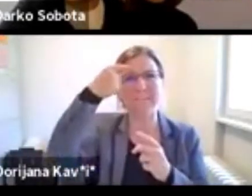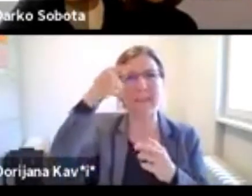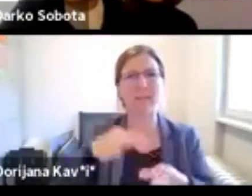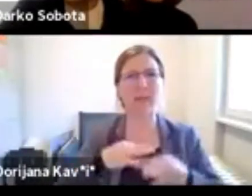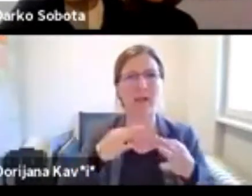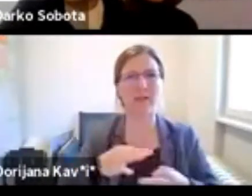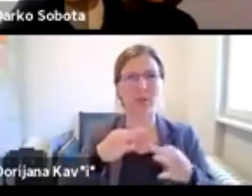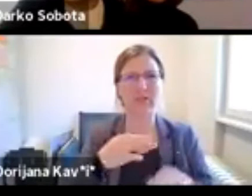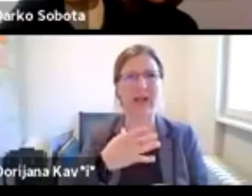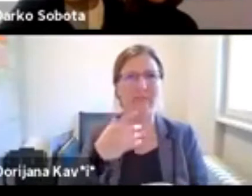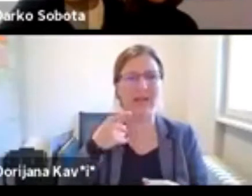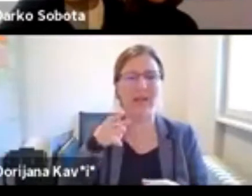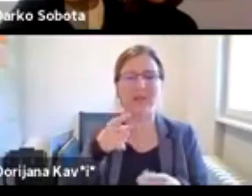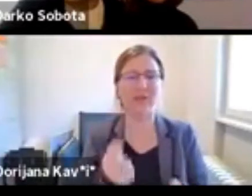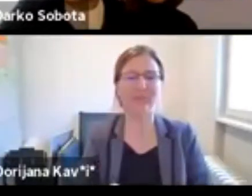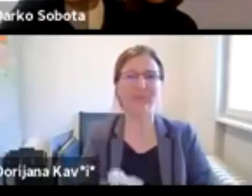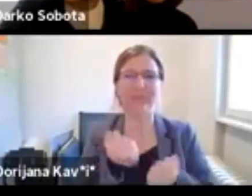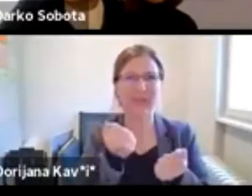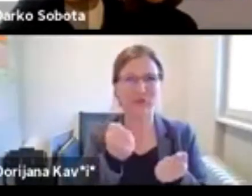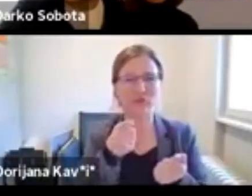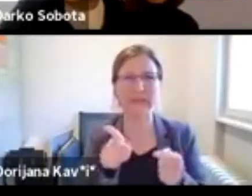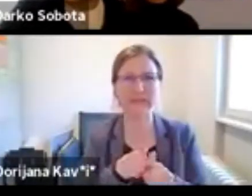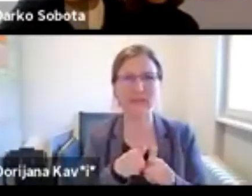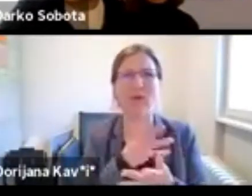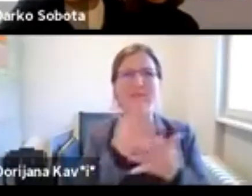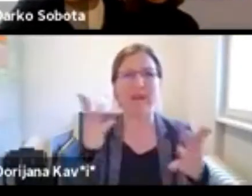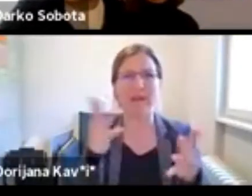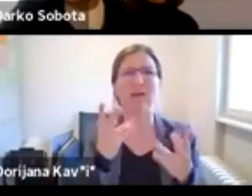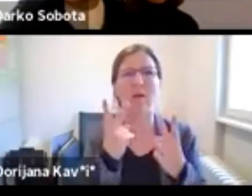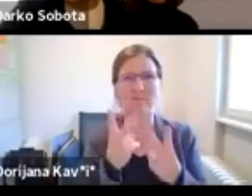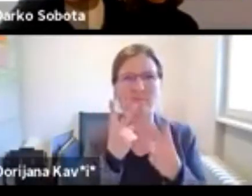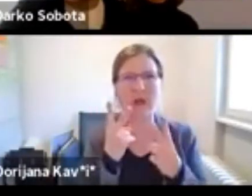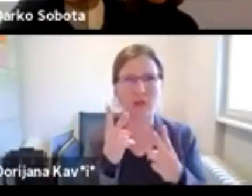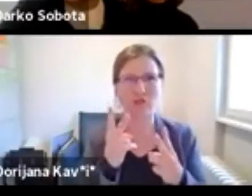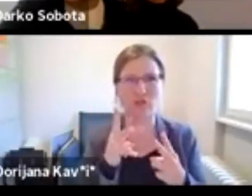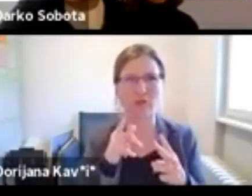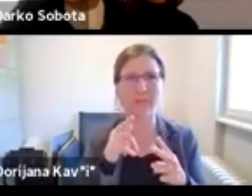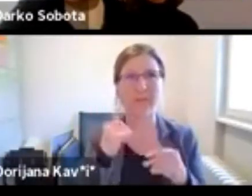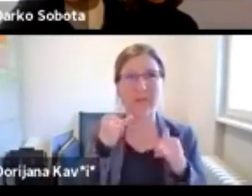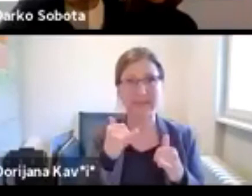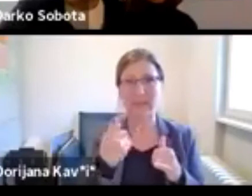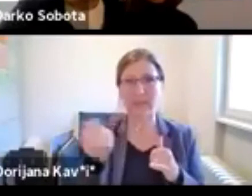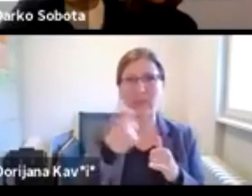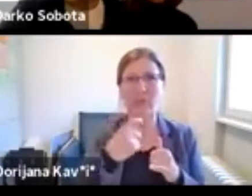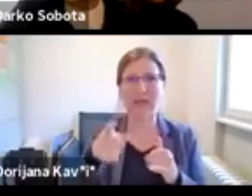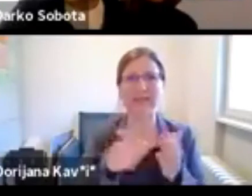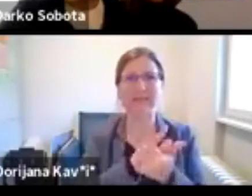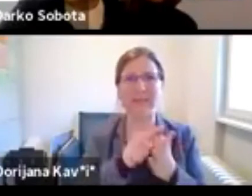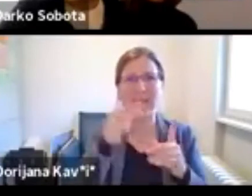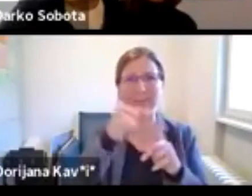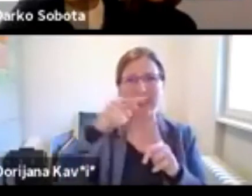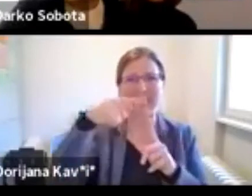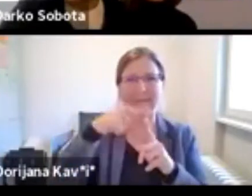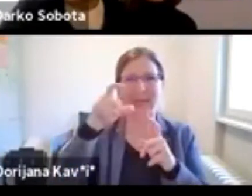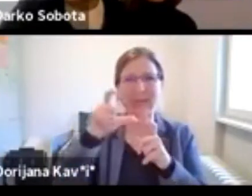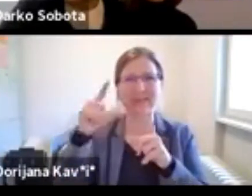a taj zadatak je tek kasnije. Mi apsolutno ulazimo u jedno razdoblje PTSP-a koji će možda se malo i